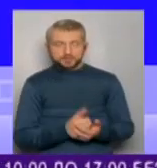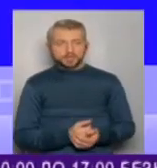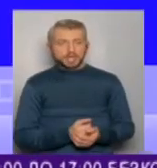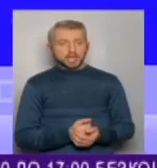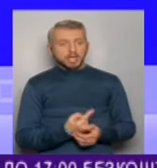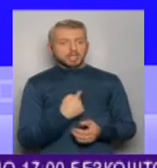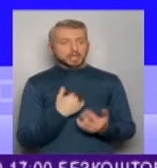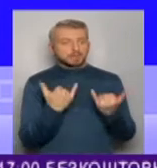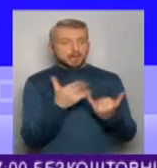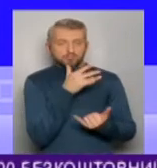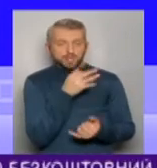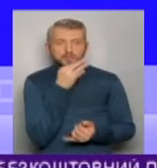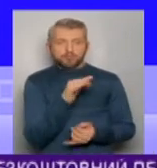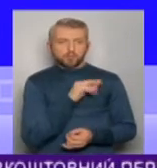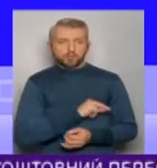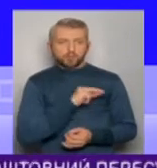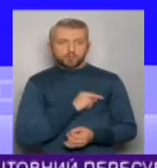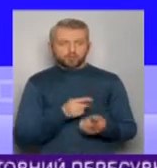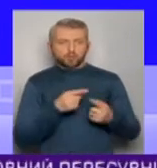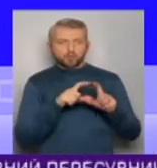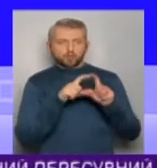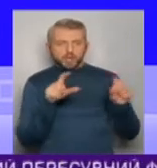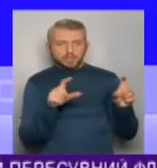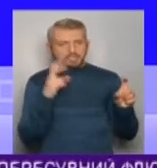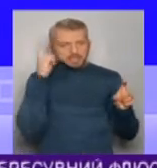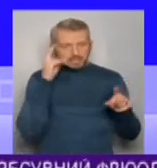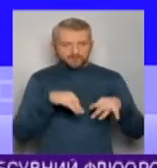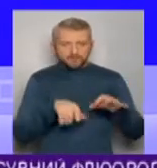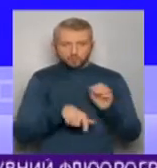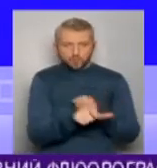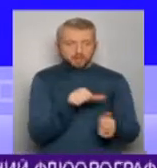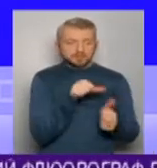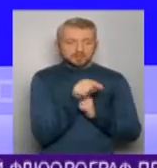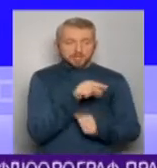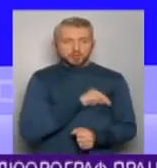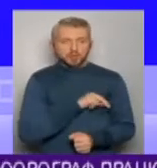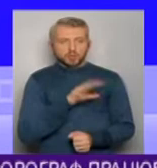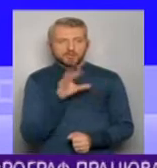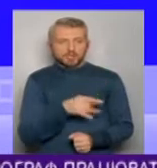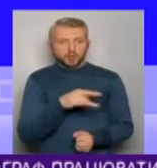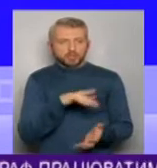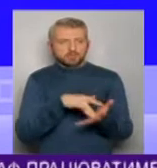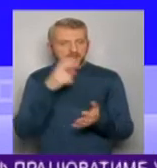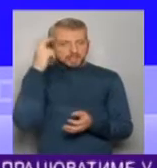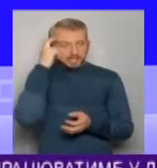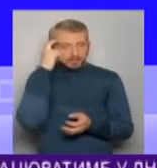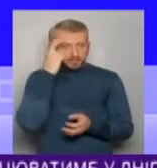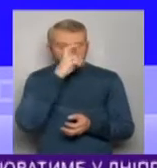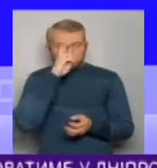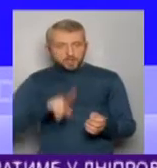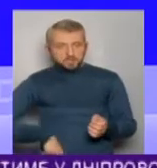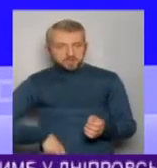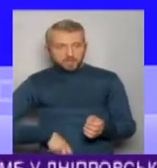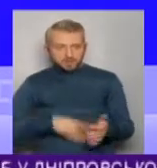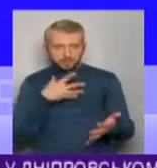в даний момент сказав про роботу корпорації «Київавтодор». Так. Крім корпорації «Київавтодор», працюють всі райони в місті Київ адміністрації, які по своїй лінії працюють.